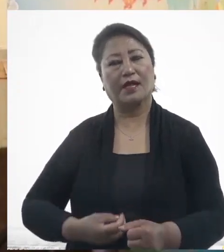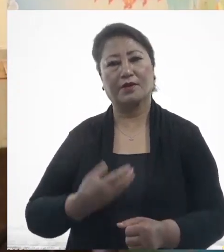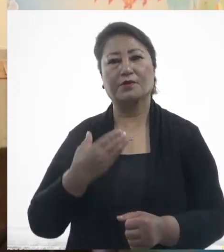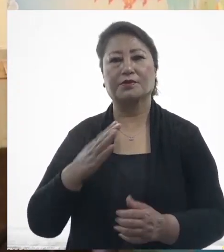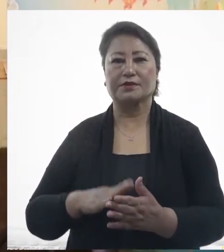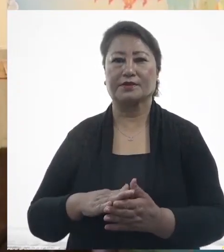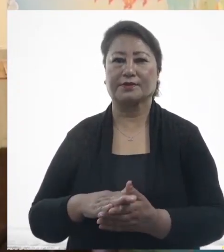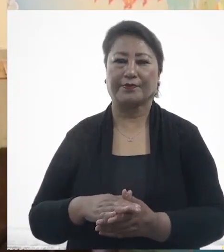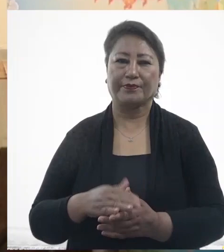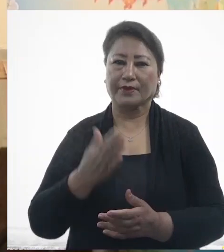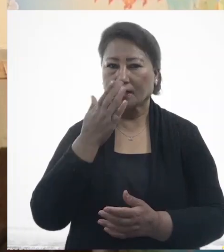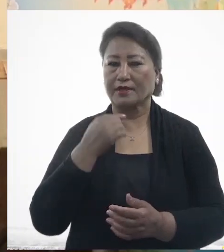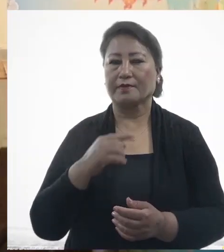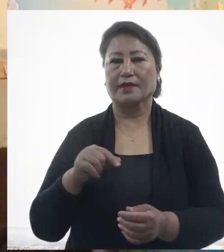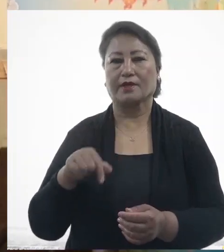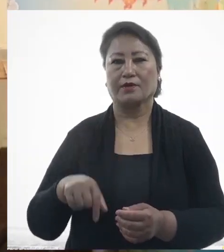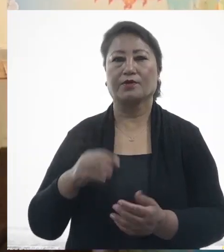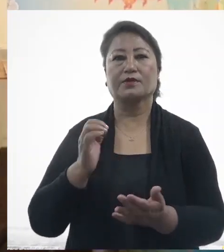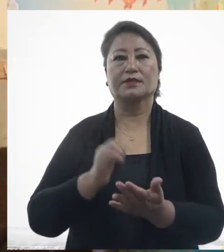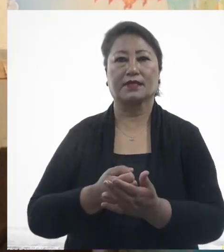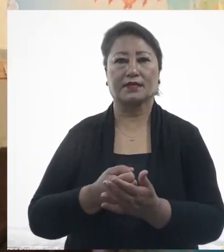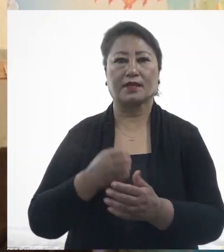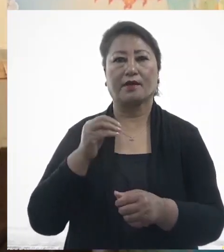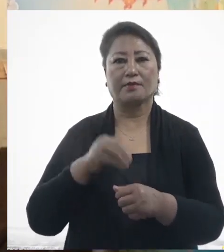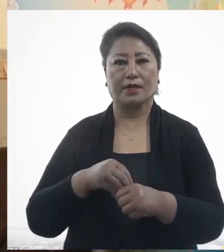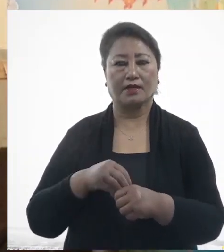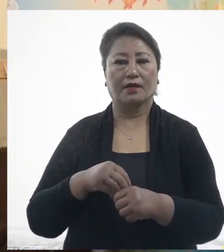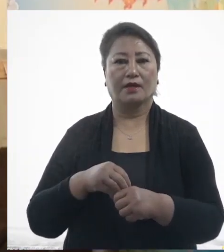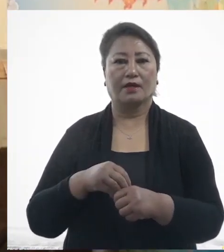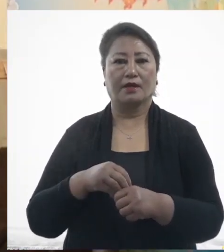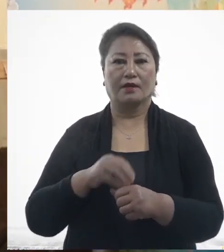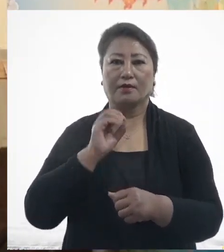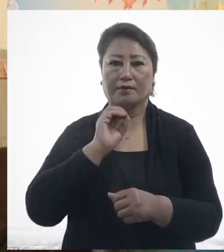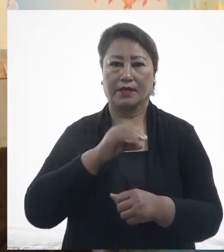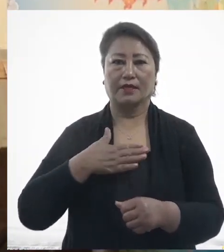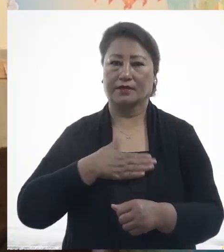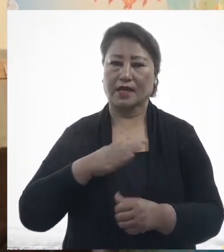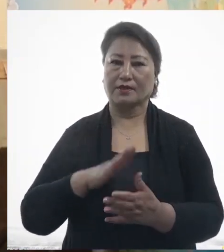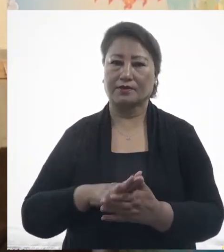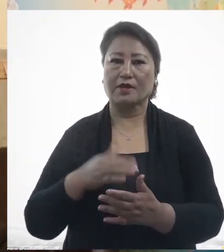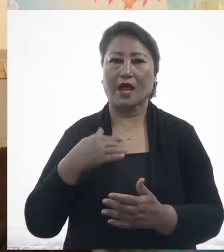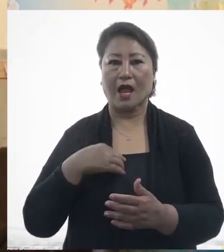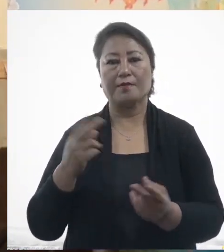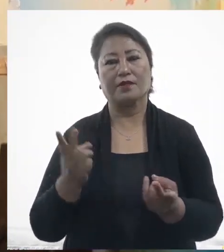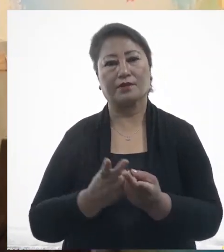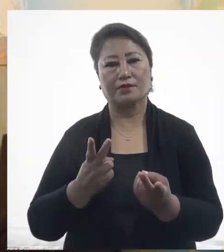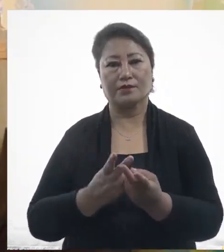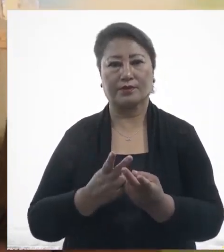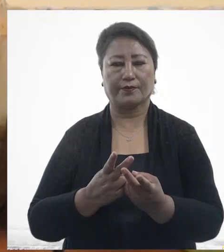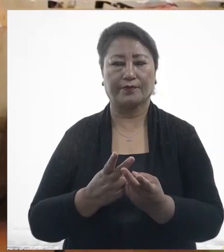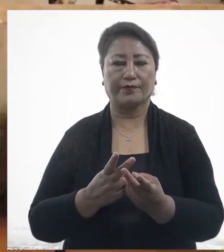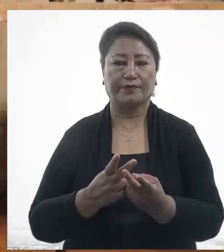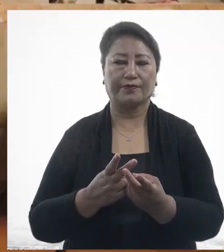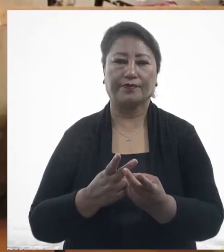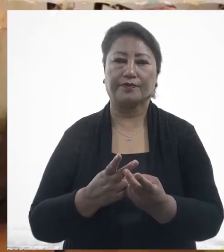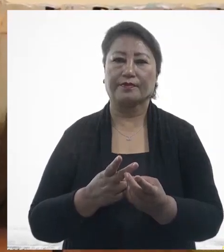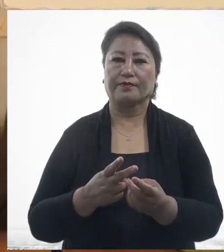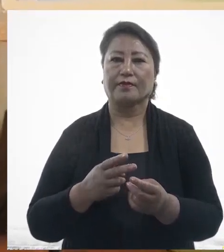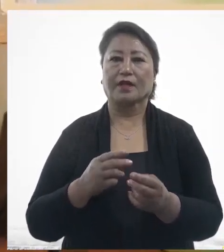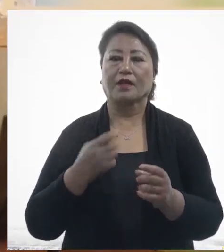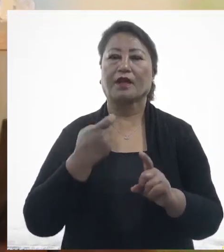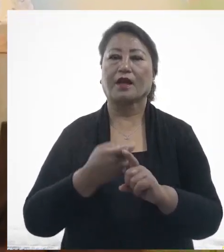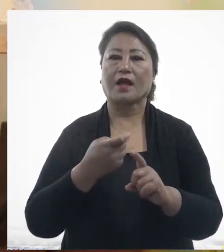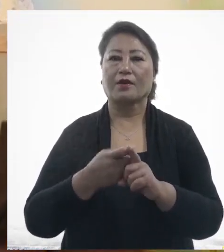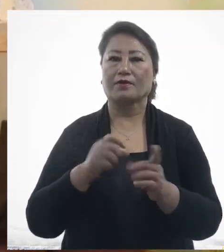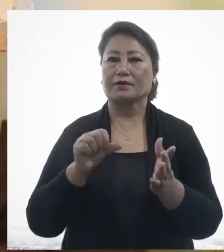किनकि हाम्रो यो बिआई इन्स्टिच्युटले चाहिँ म के भन्न चाहन्छु भने, हामी जस्तो यस्तो बिकट बिकट